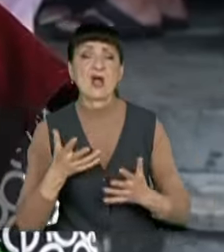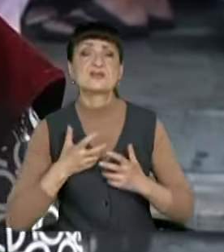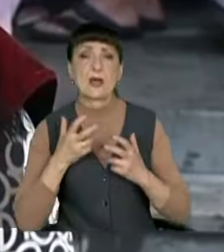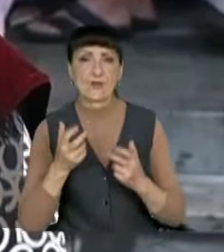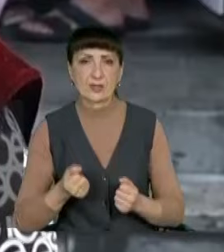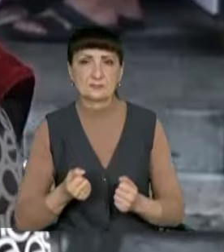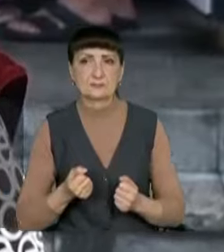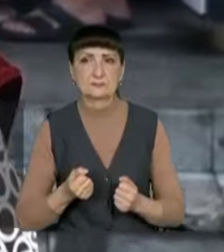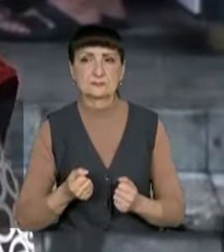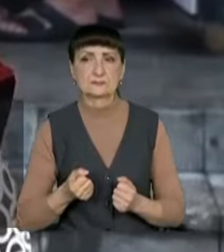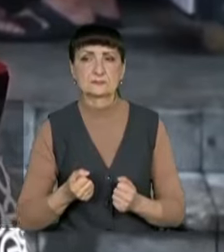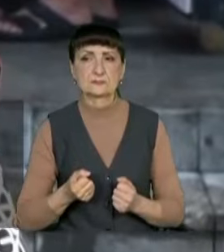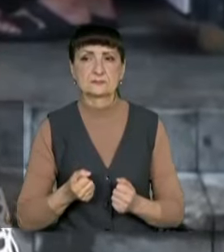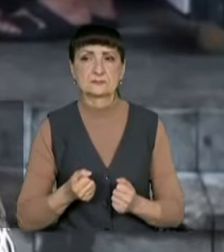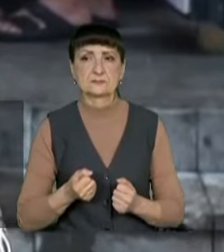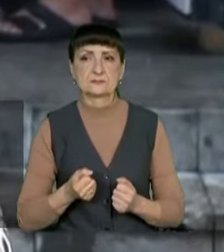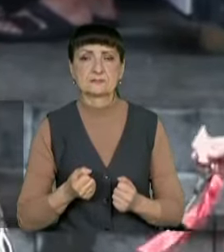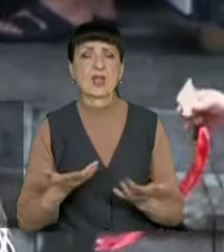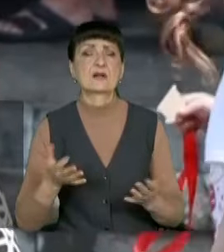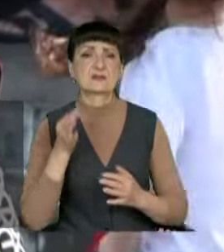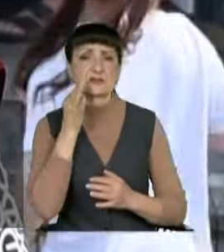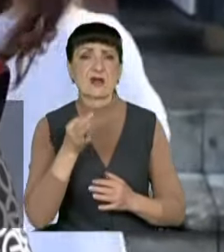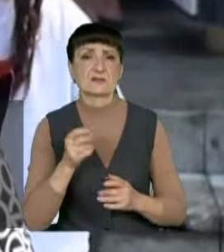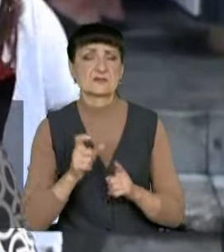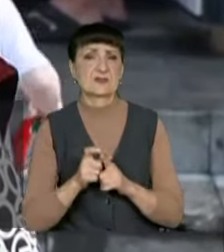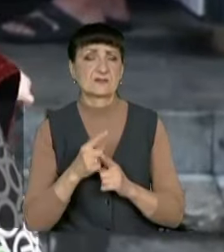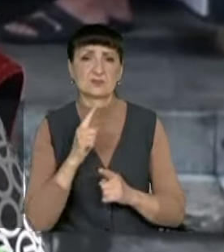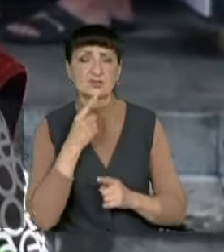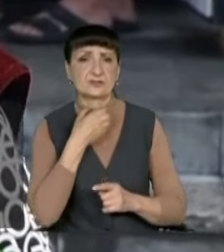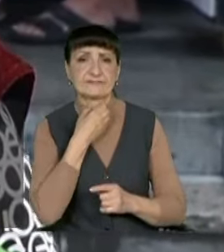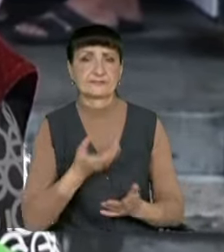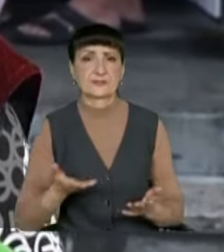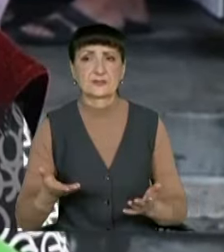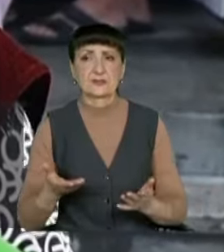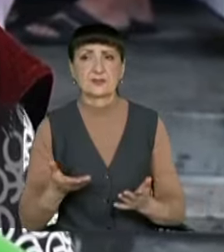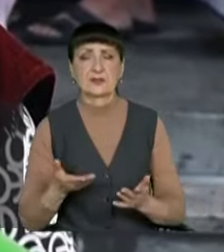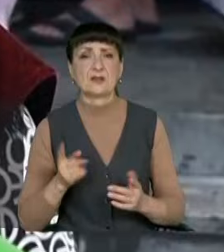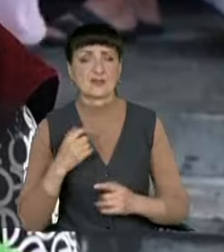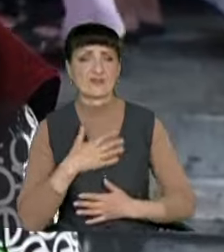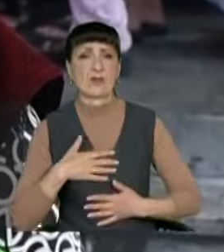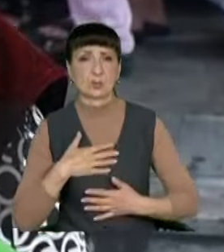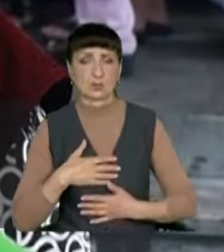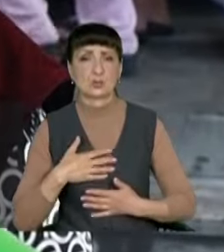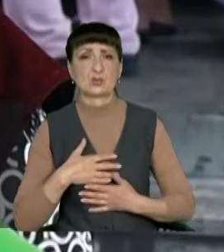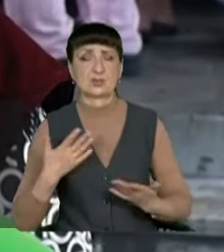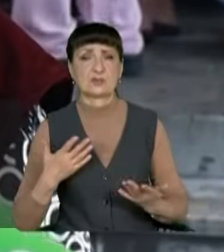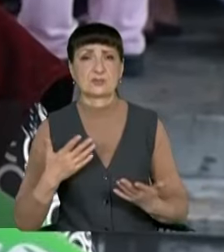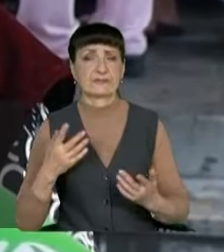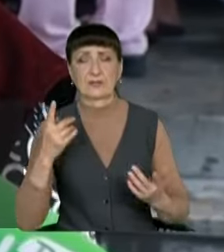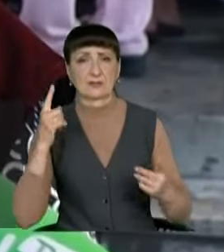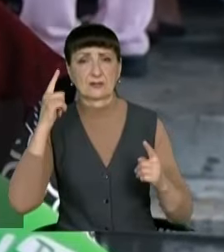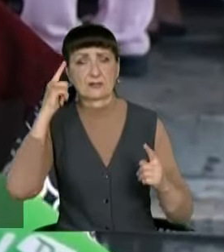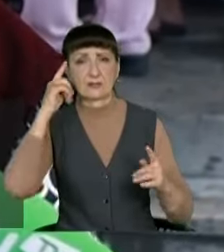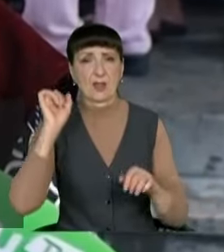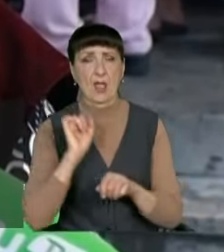здоровья. Вот, как сказать, словом не могу сказать даже. Иногда же волнуюсь, теряюсь.